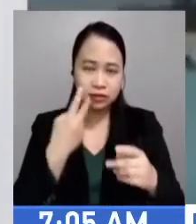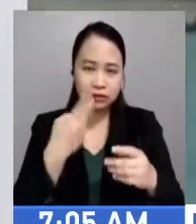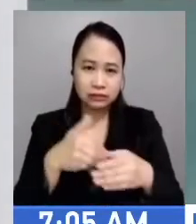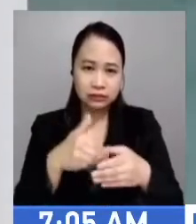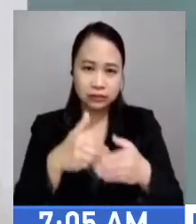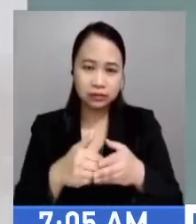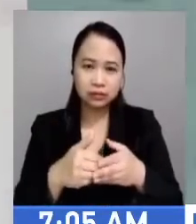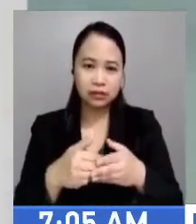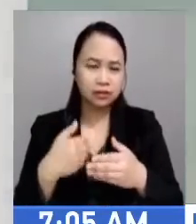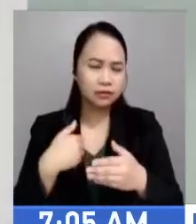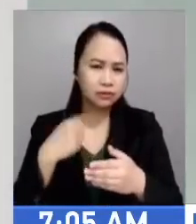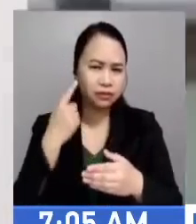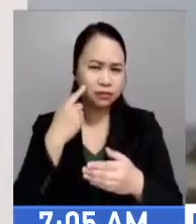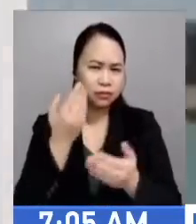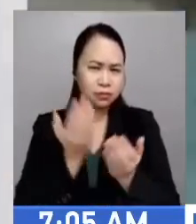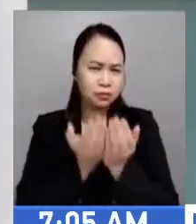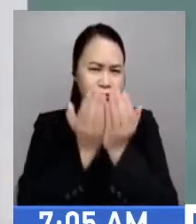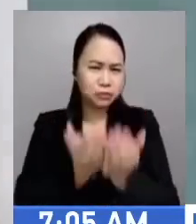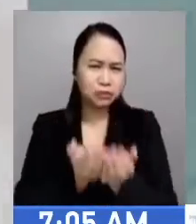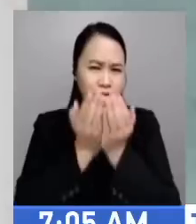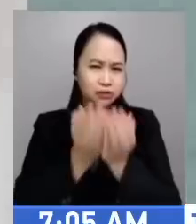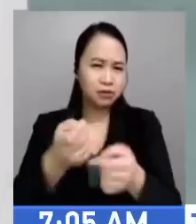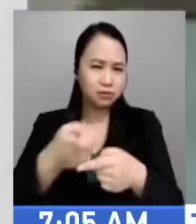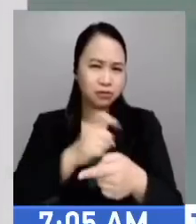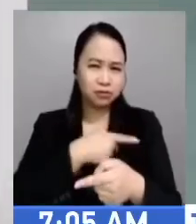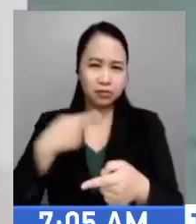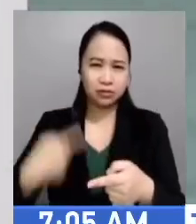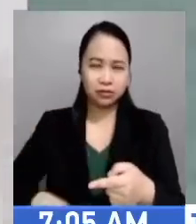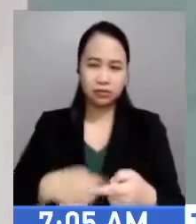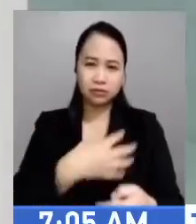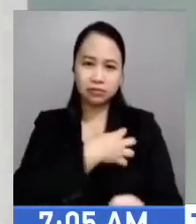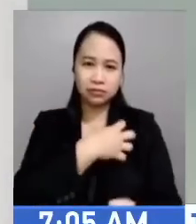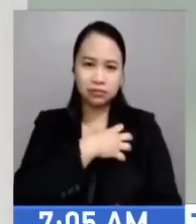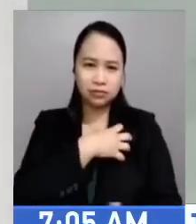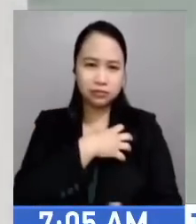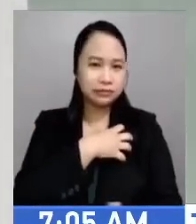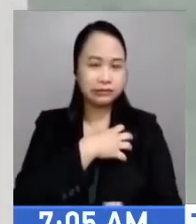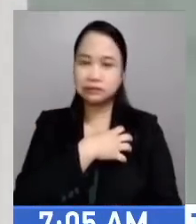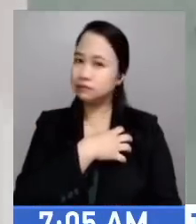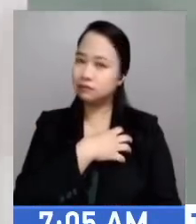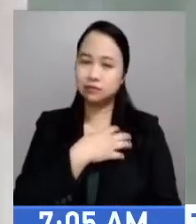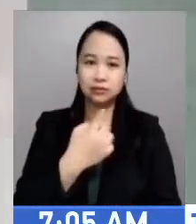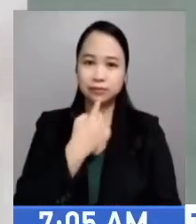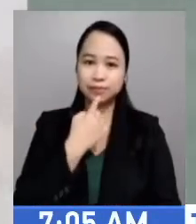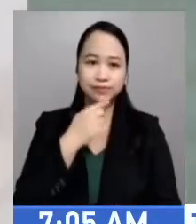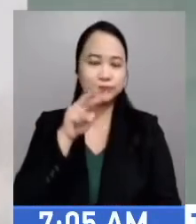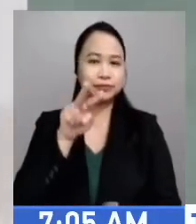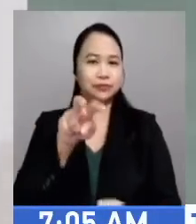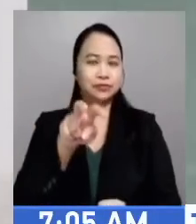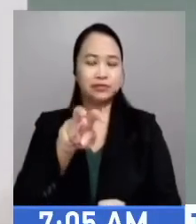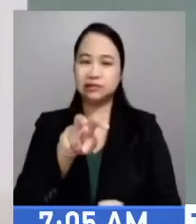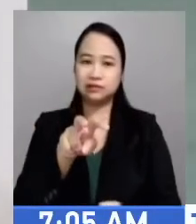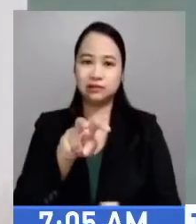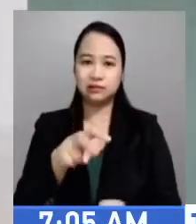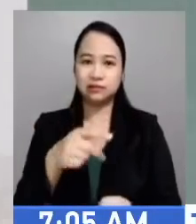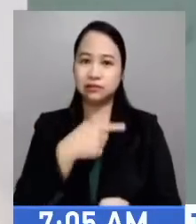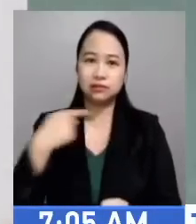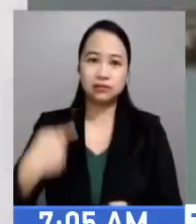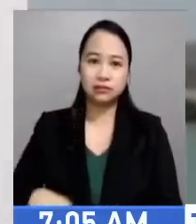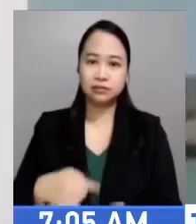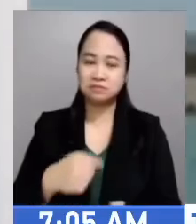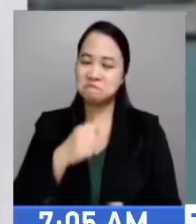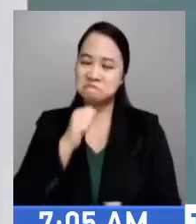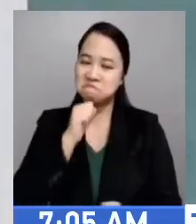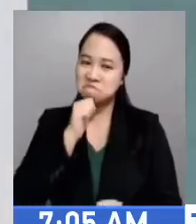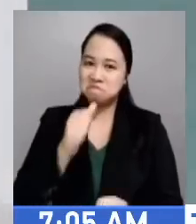ng China Coast Guard. Pambihira talaga sa breaker ng China. Hindi kinumpirma ng Western Command ang pagdikit ng barko